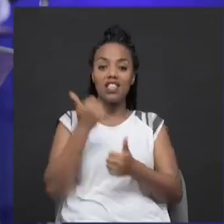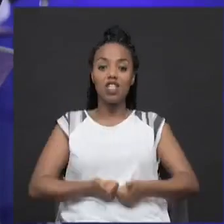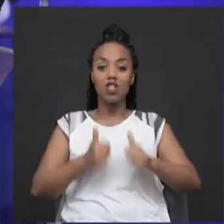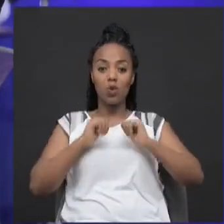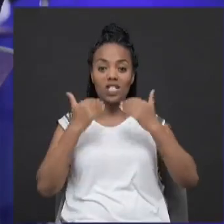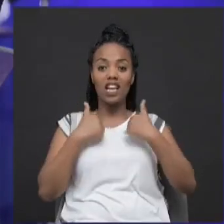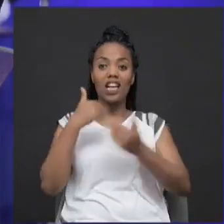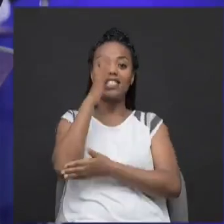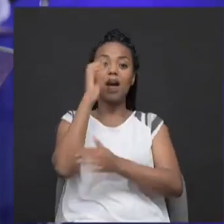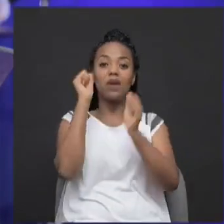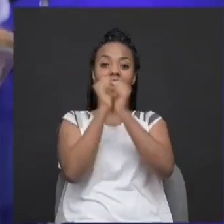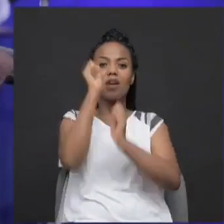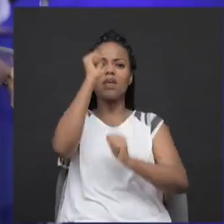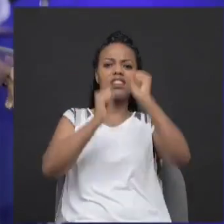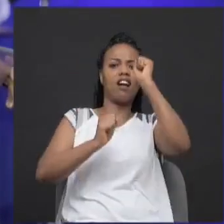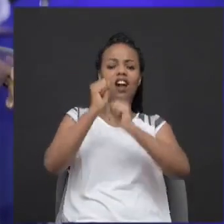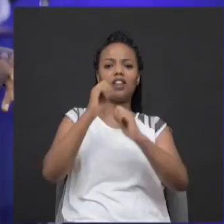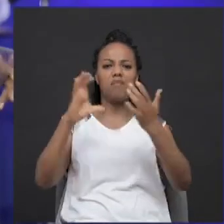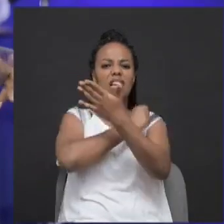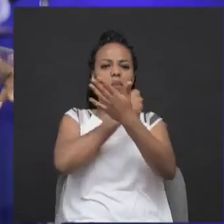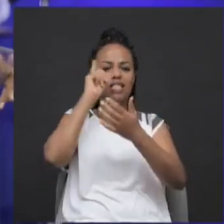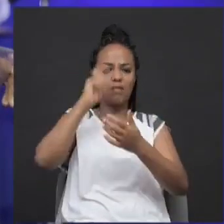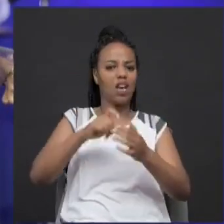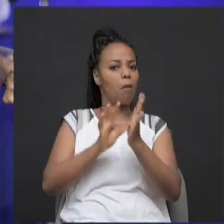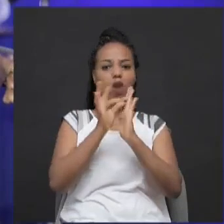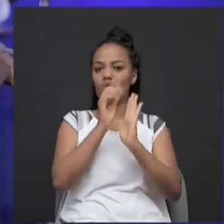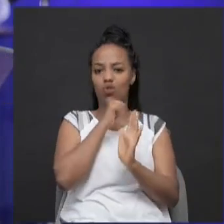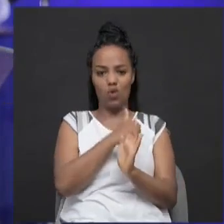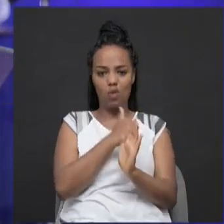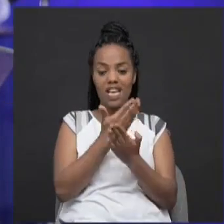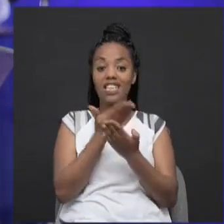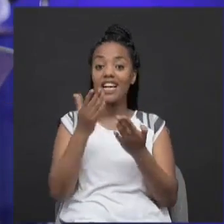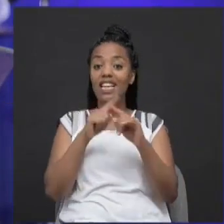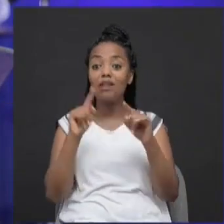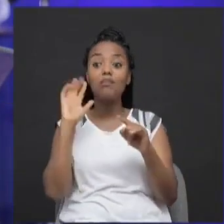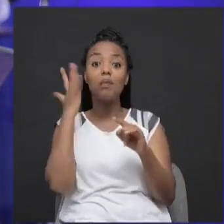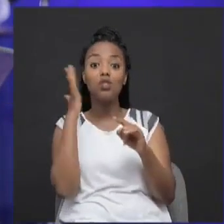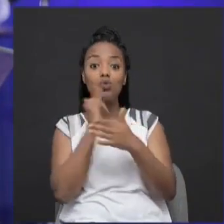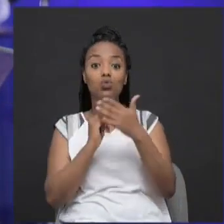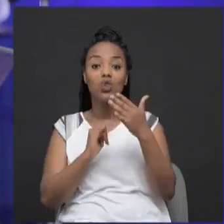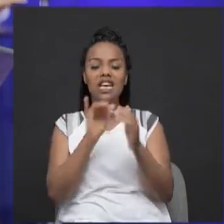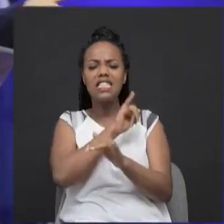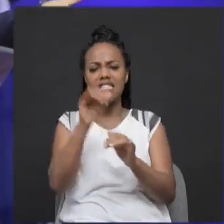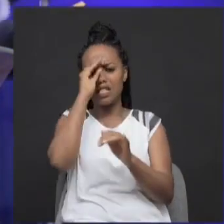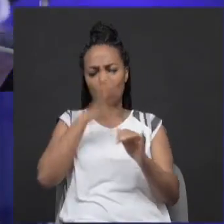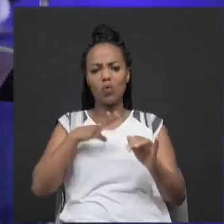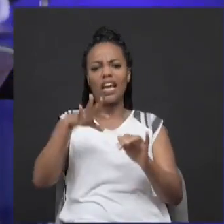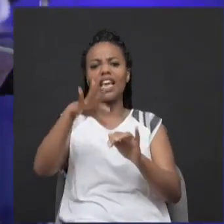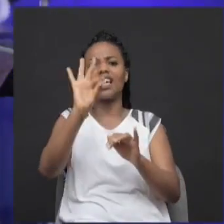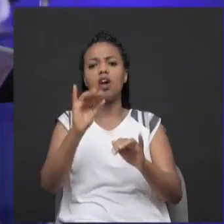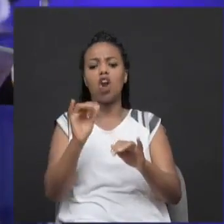ጋር መተካከልም መቀማት እንደሚገባ አልቆጠረው ነገር ግን በመስሎ እንደ ሰው ተገኘ ራሱን ባዶ